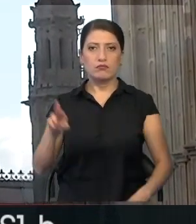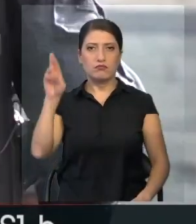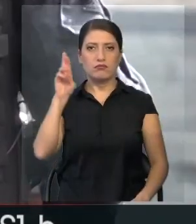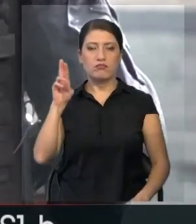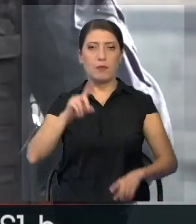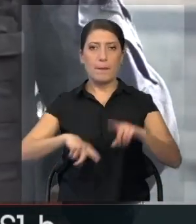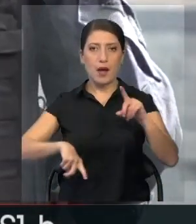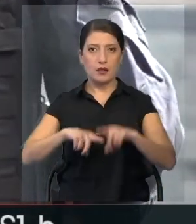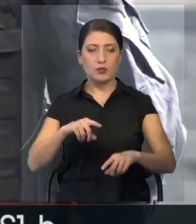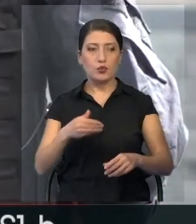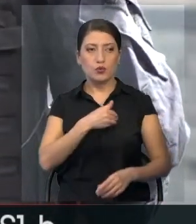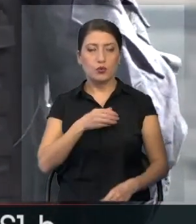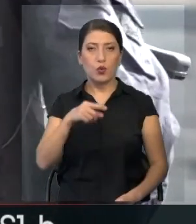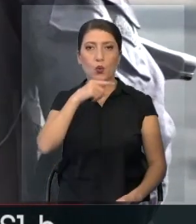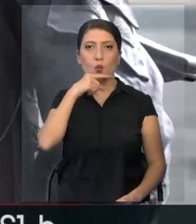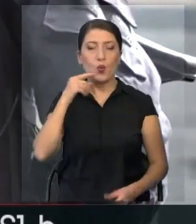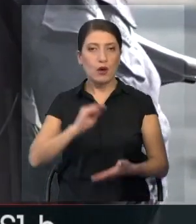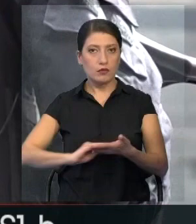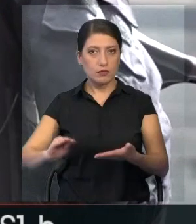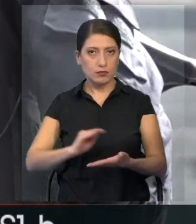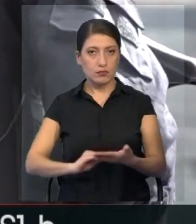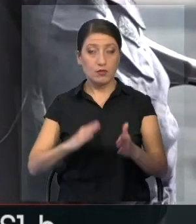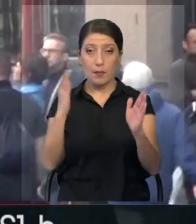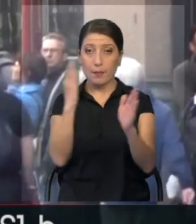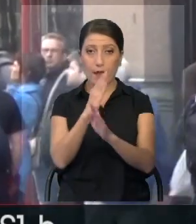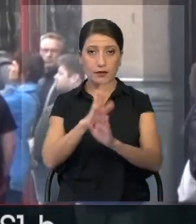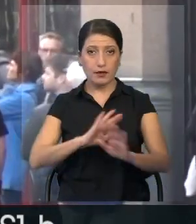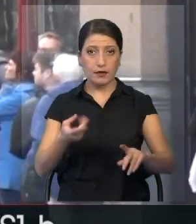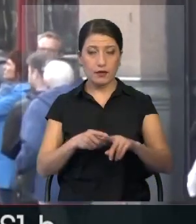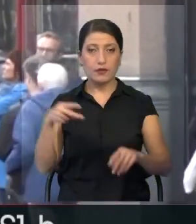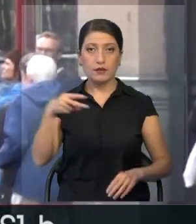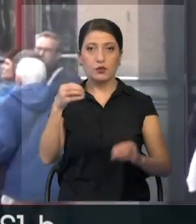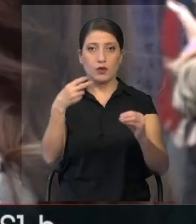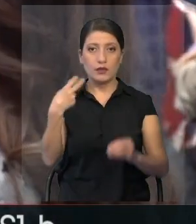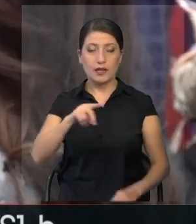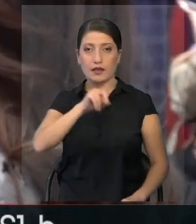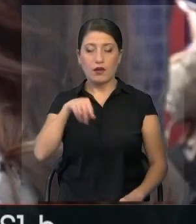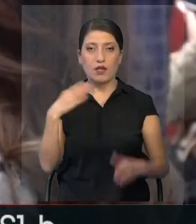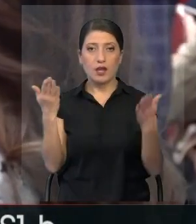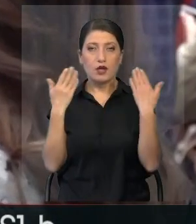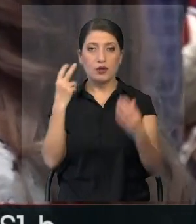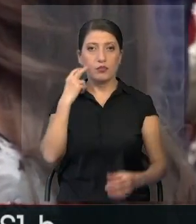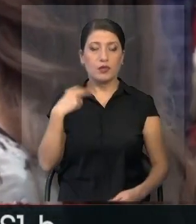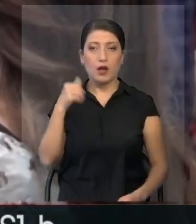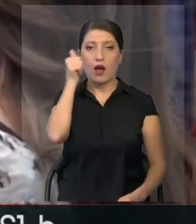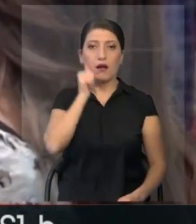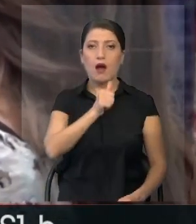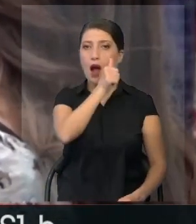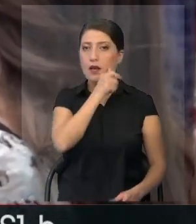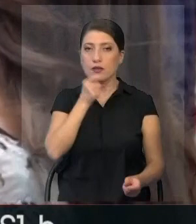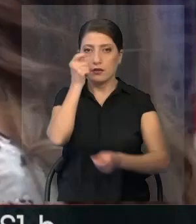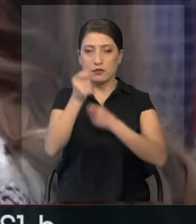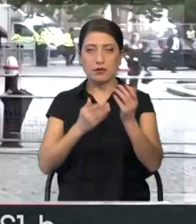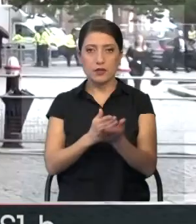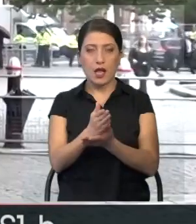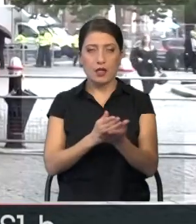դերակատարի բարեկամության։ Եվս ռուսական աղբյուրների պատահական չէ նաև, որ 2020-ի աշտանը բրիտանական գաղտնի հետախուզական